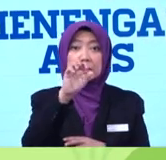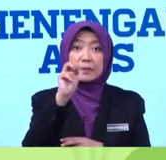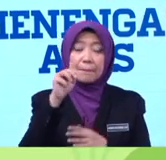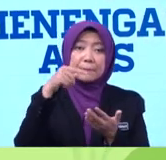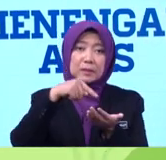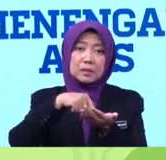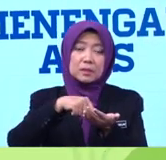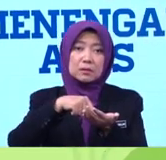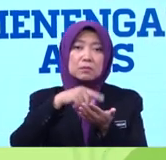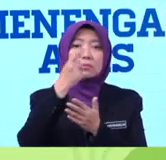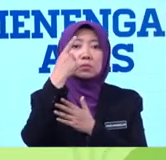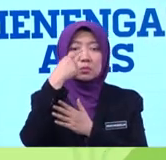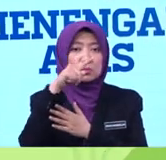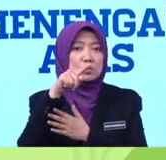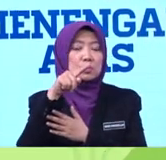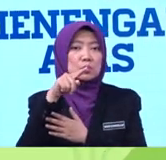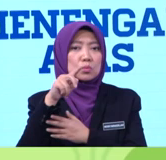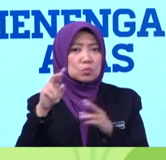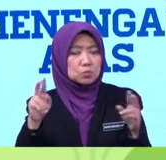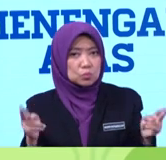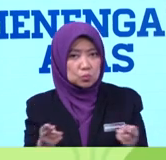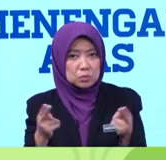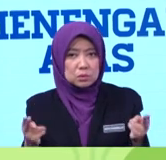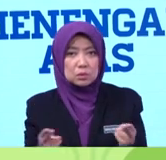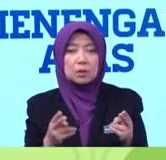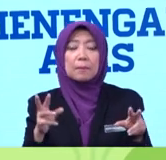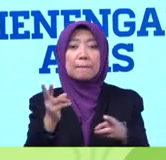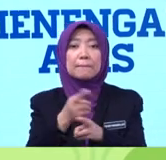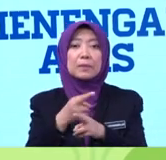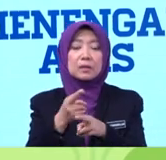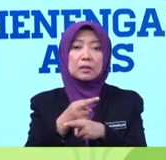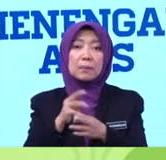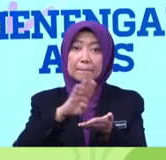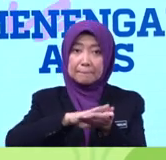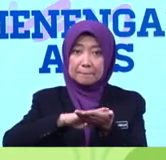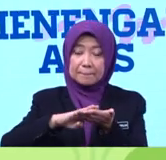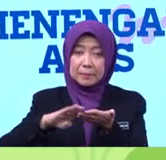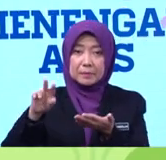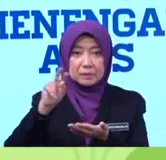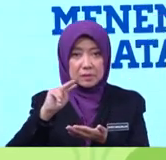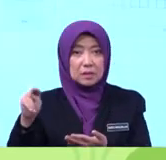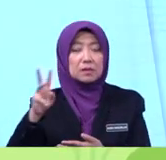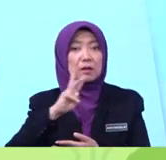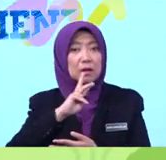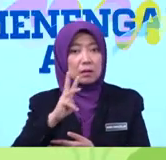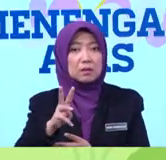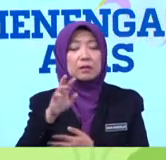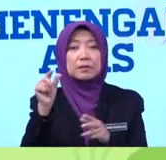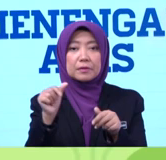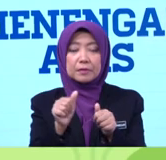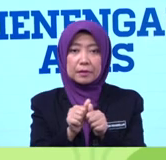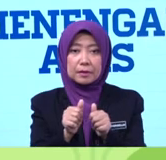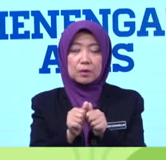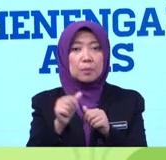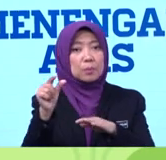ini yang pertama usaha mereka Cipta kaidah pembersihan air yang ter dengan penggunaan